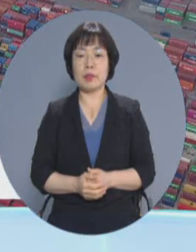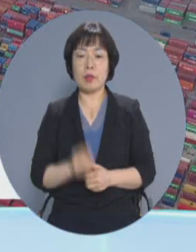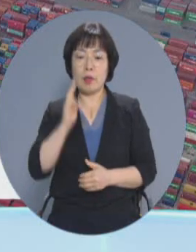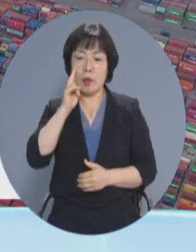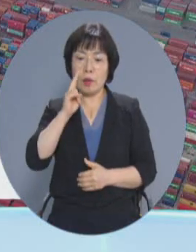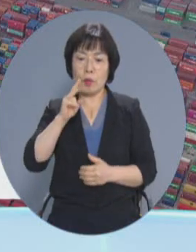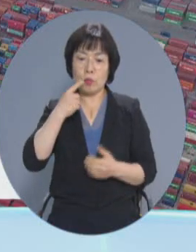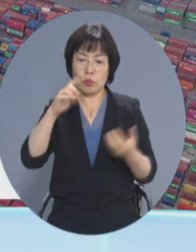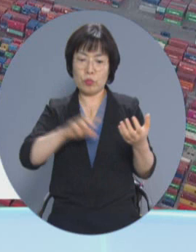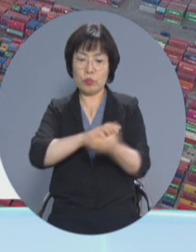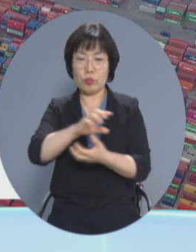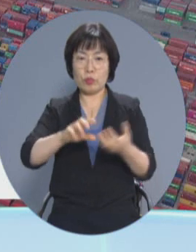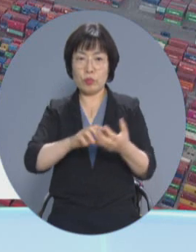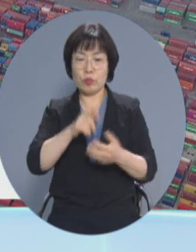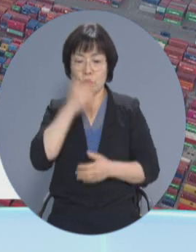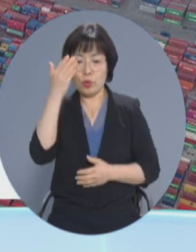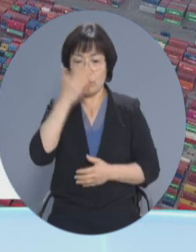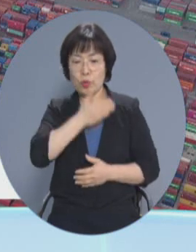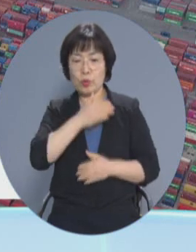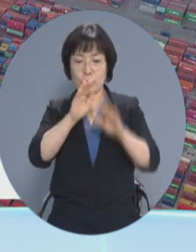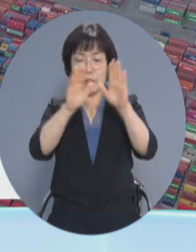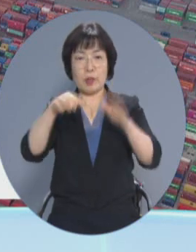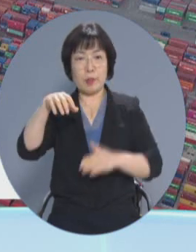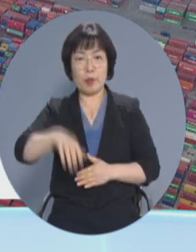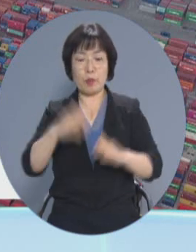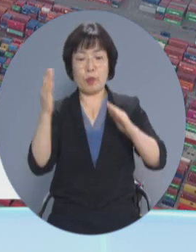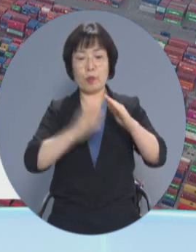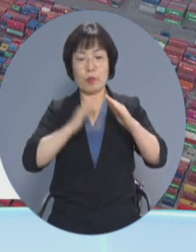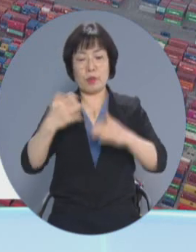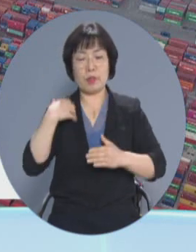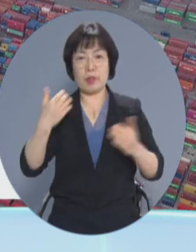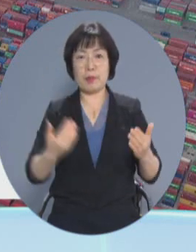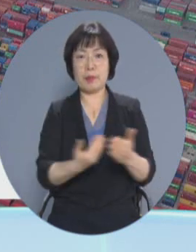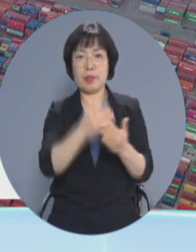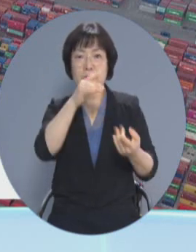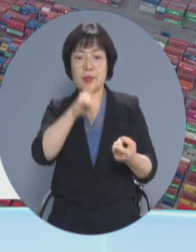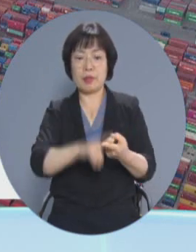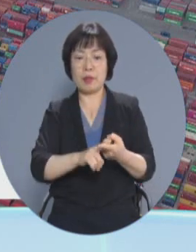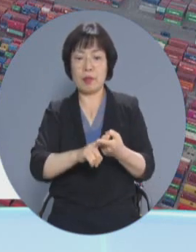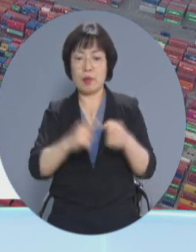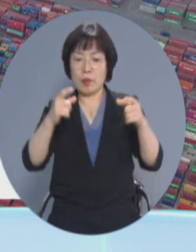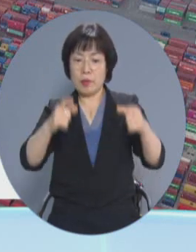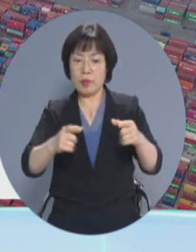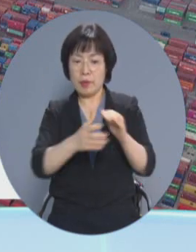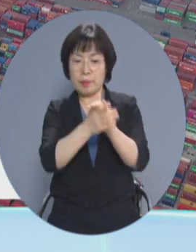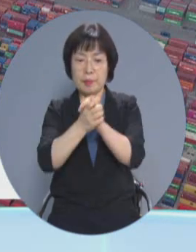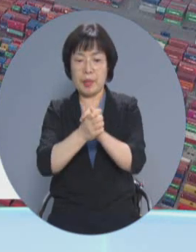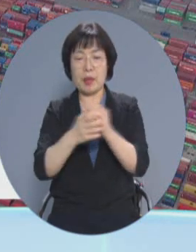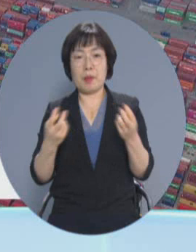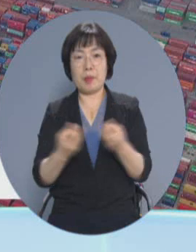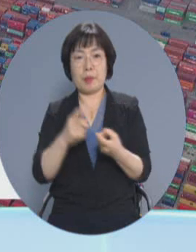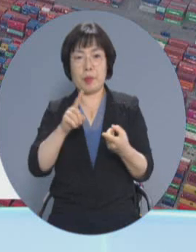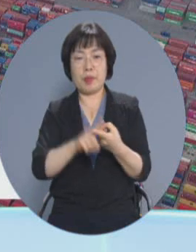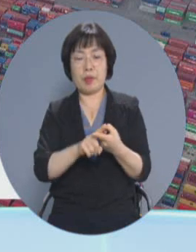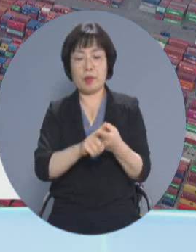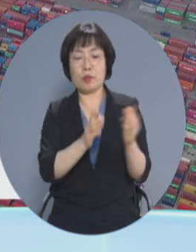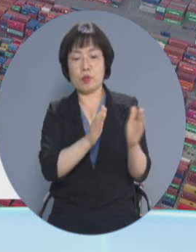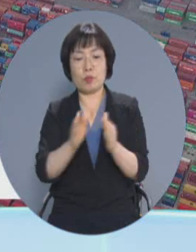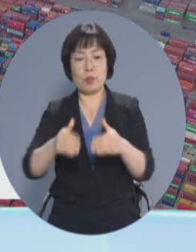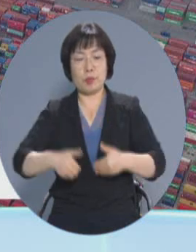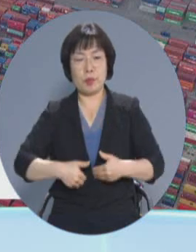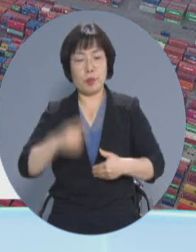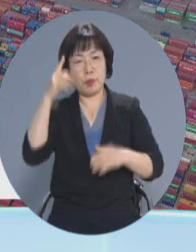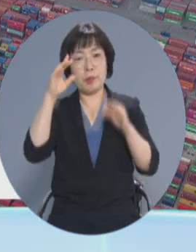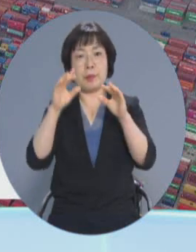심각한 여론 분열 조짐을 보였던 여수 박남 회장의 공공개발을 두고 최근 지역의 상생발전 방안을 마련해야 한다는 데 큰